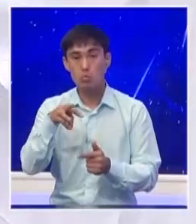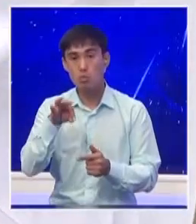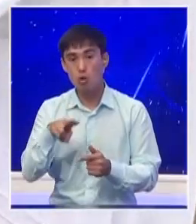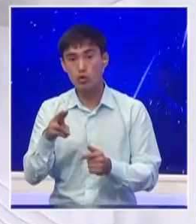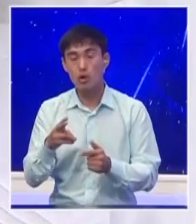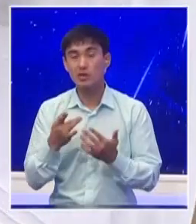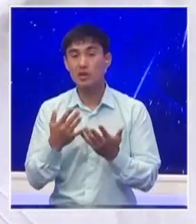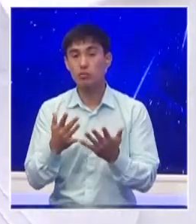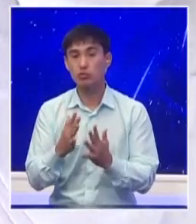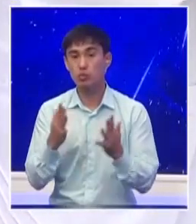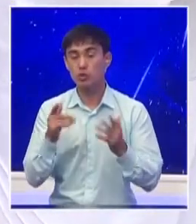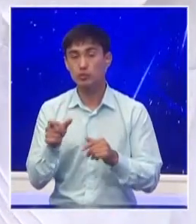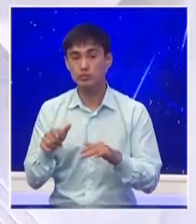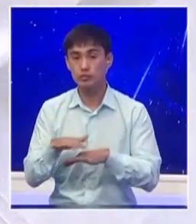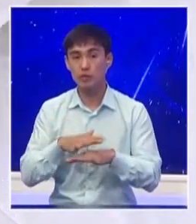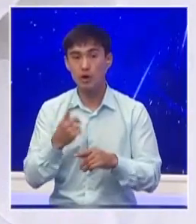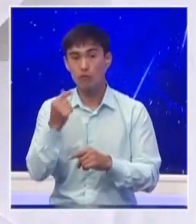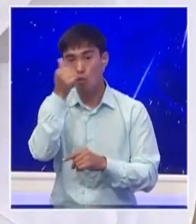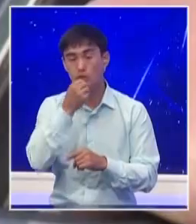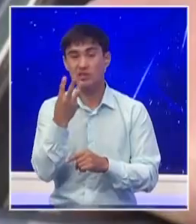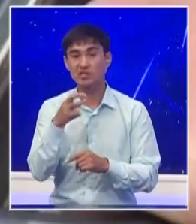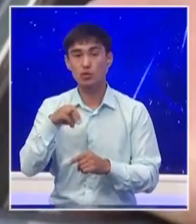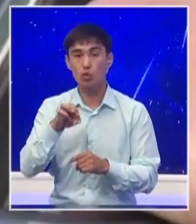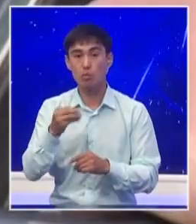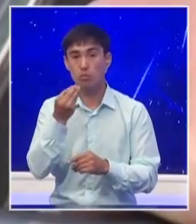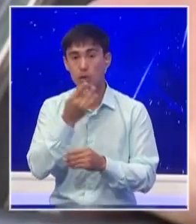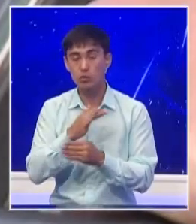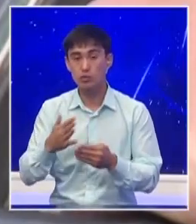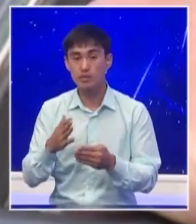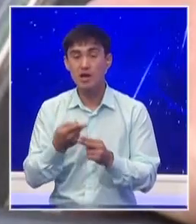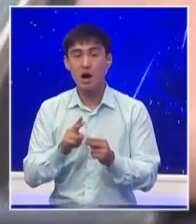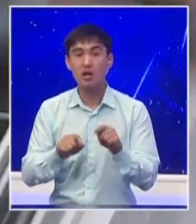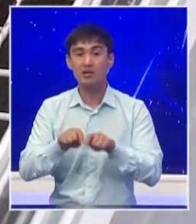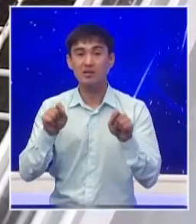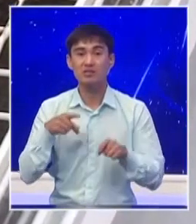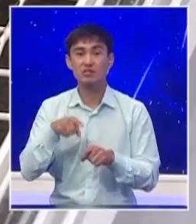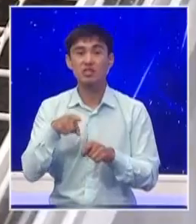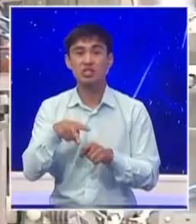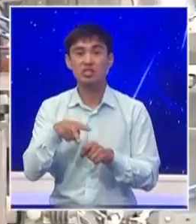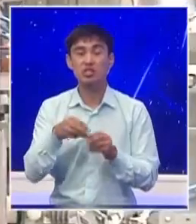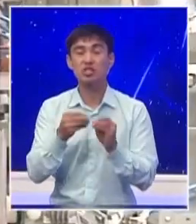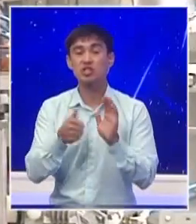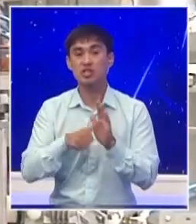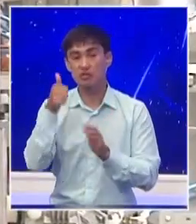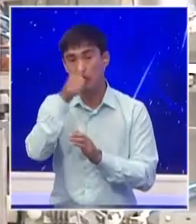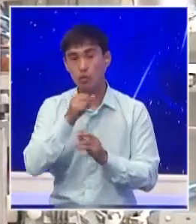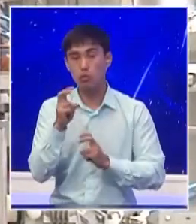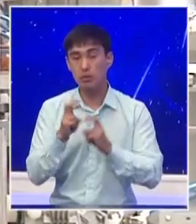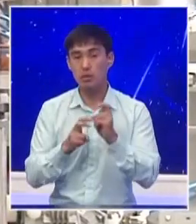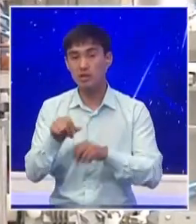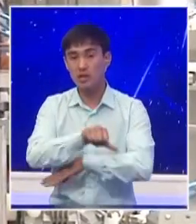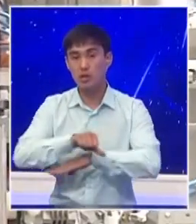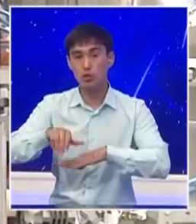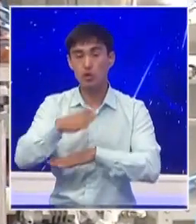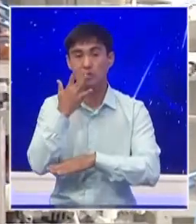у покупателей. В год здесь производится 300 тонн продукции. С самого момента открытия, с 2016 года, предприятие, расположенное на